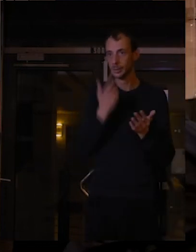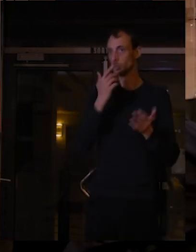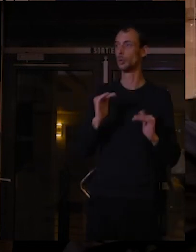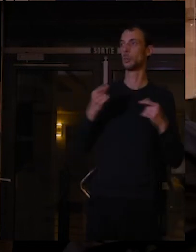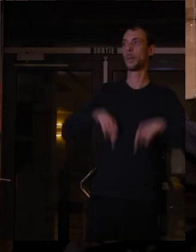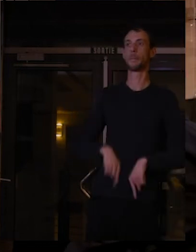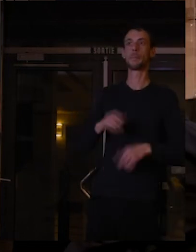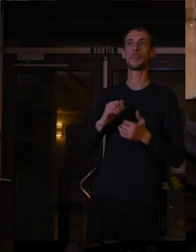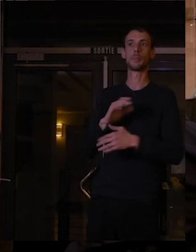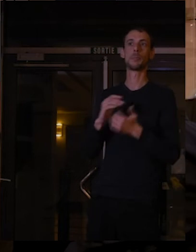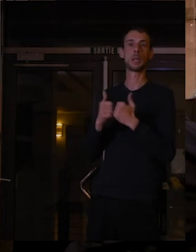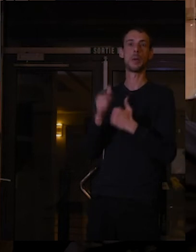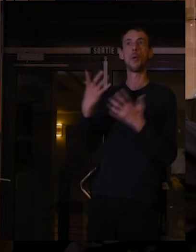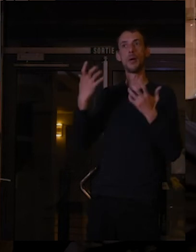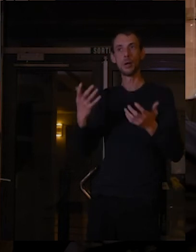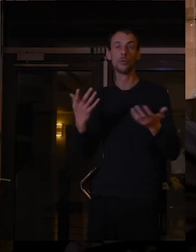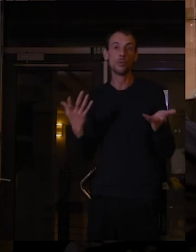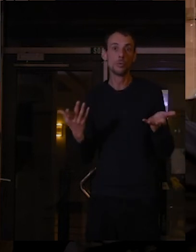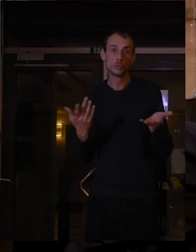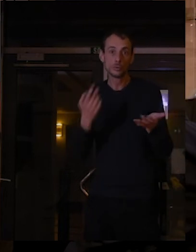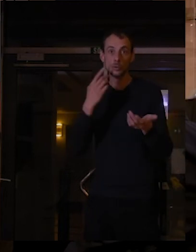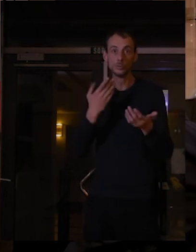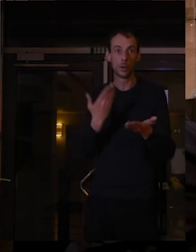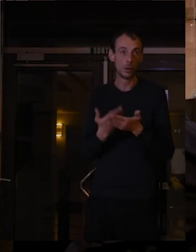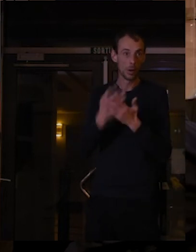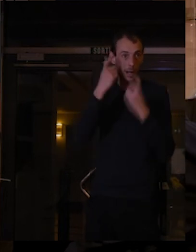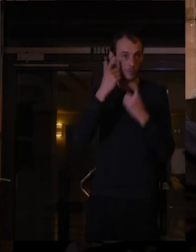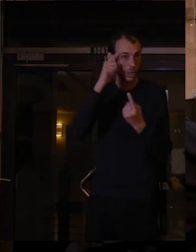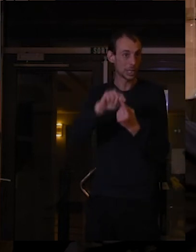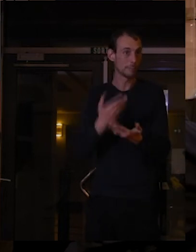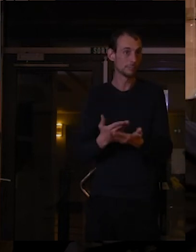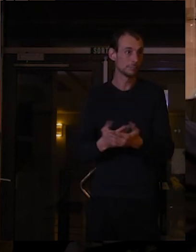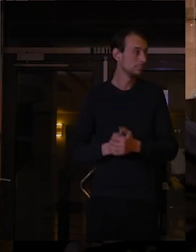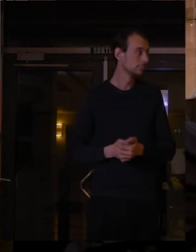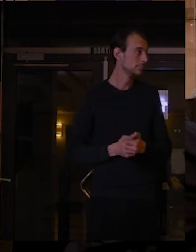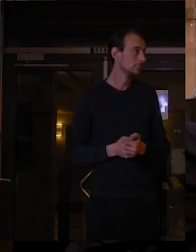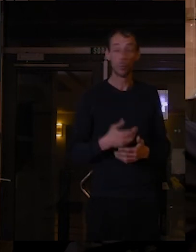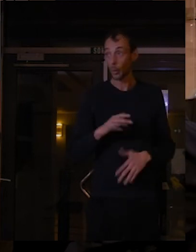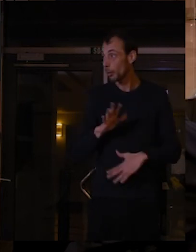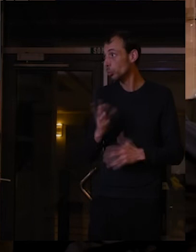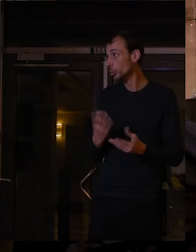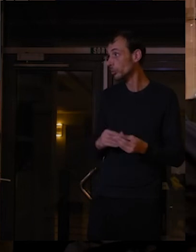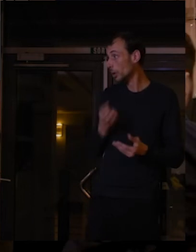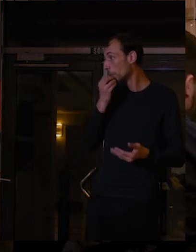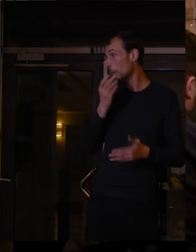Sports pour aborder cette question, ce qui n'a pas toujours été le cas. Ce qui n'a jamais été le cas. Voilà.